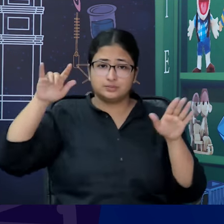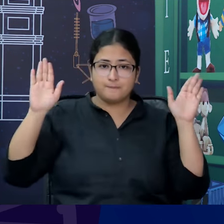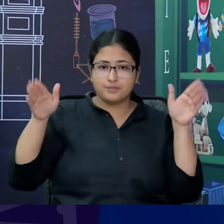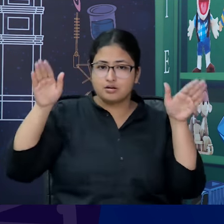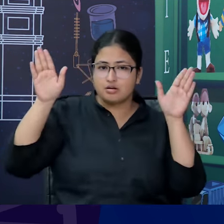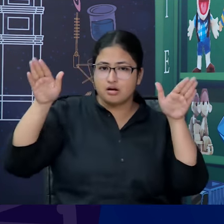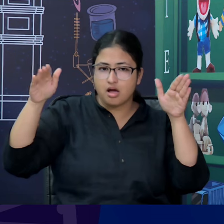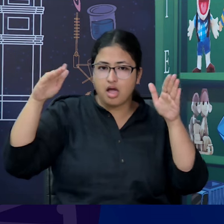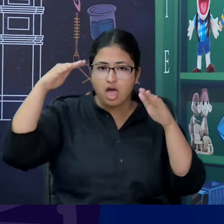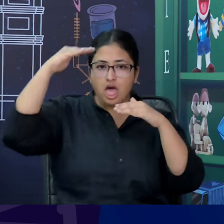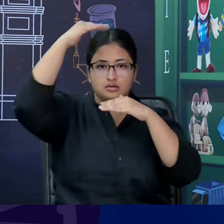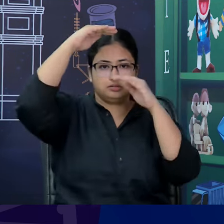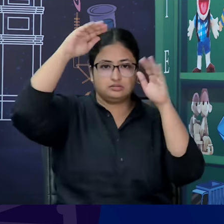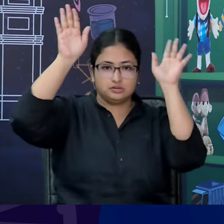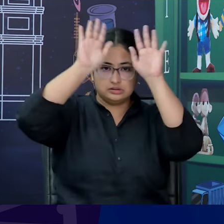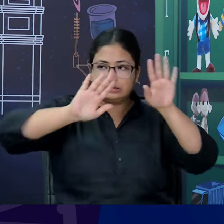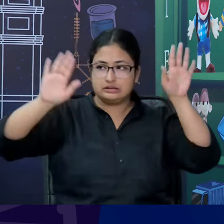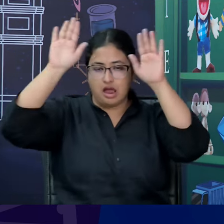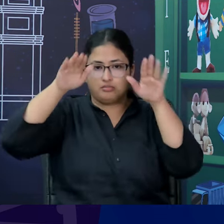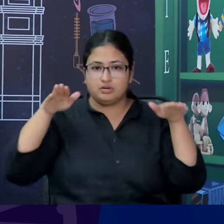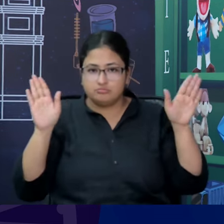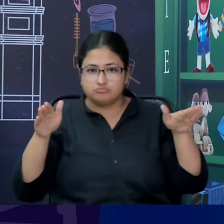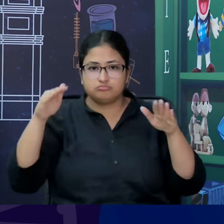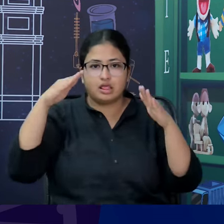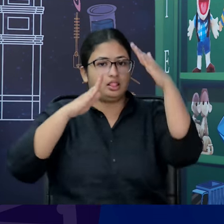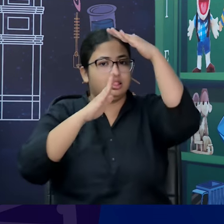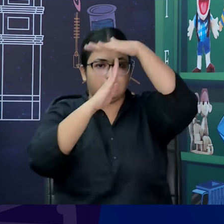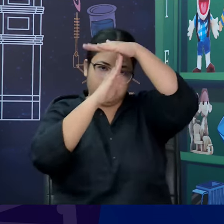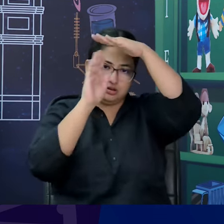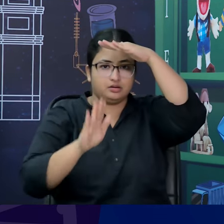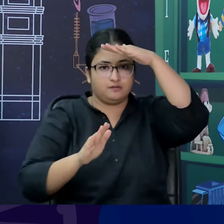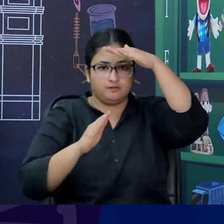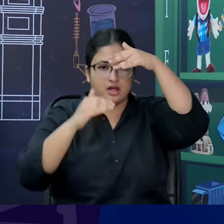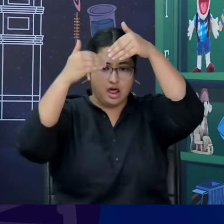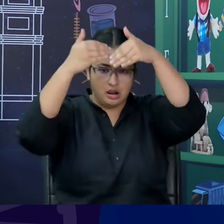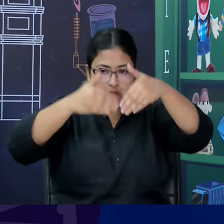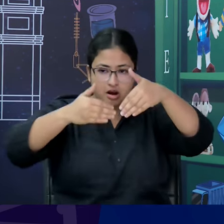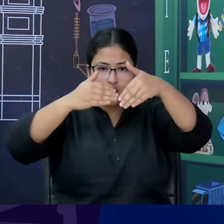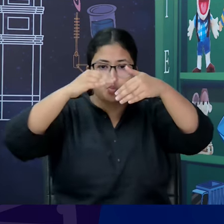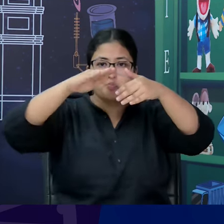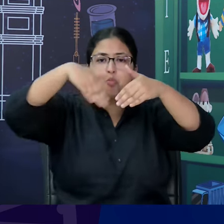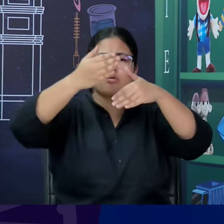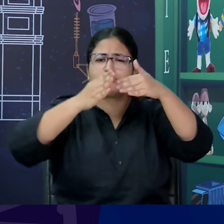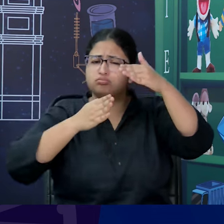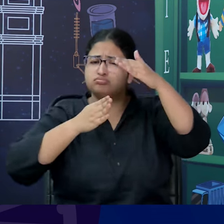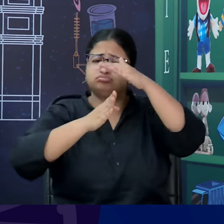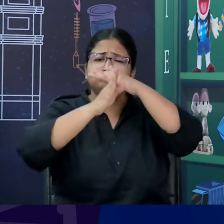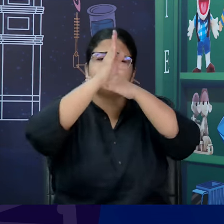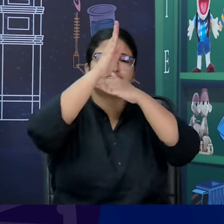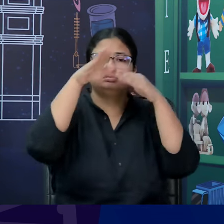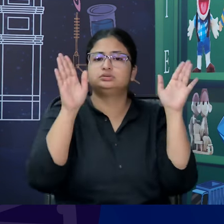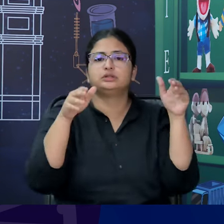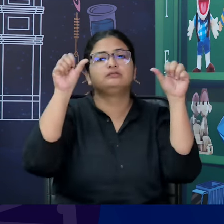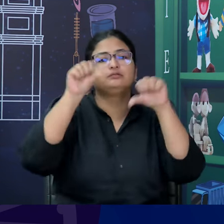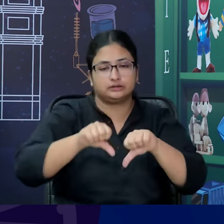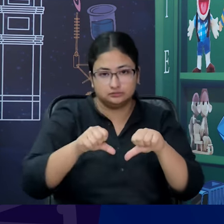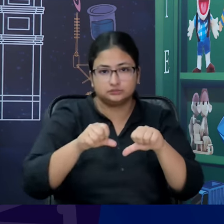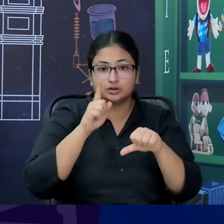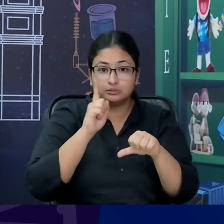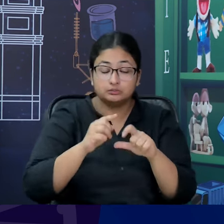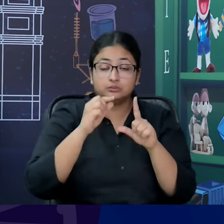आकाश में उसकी सीमा होती है एक लिमिट से ज्यादा वह नहीं जा सकती लेकिन कविता में इतनी शक्ति है कि वह चिड़िया से भी